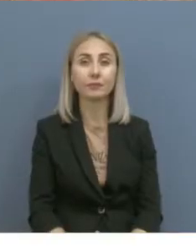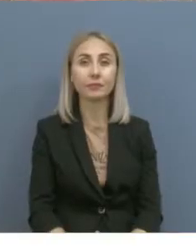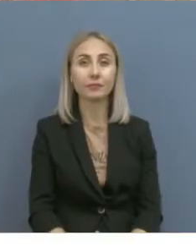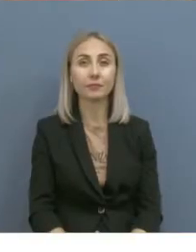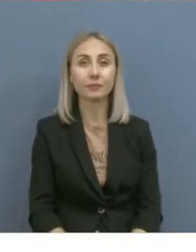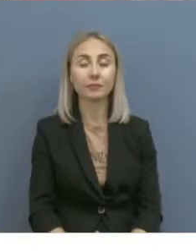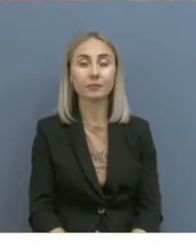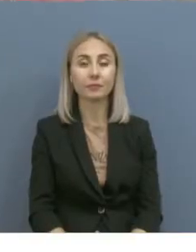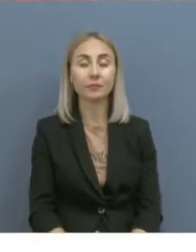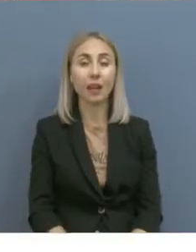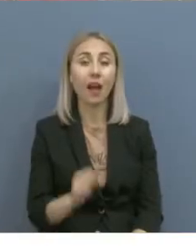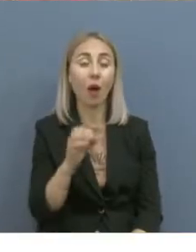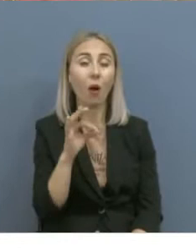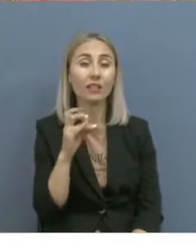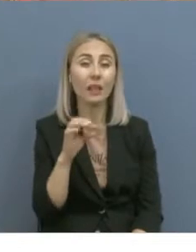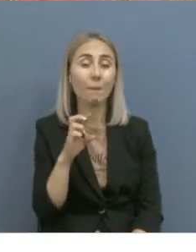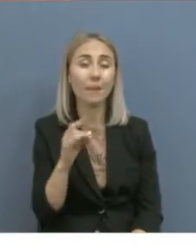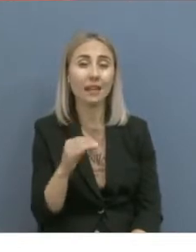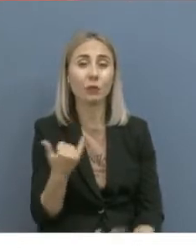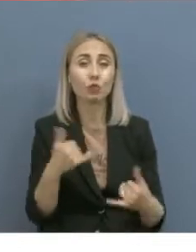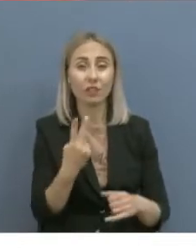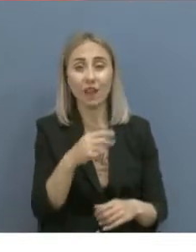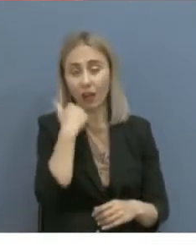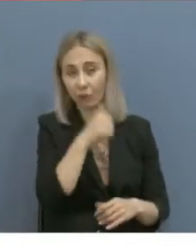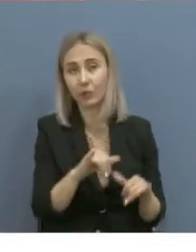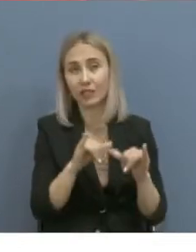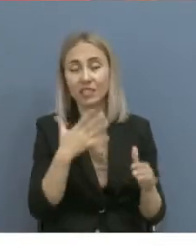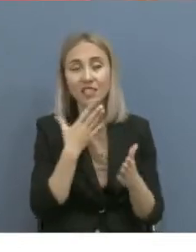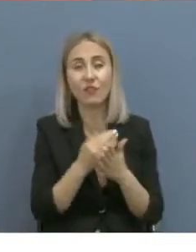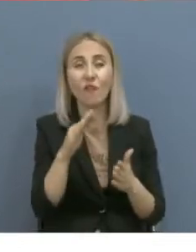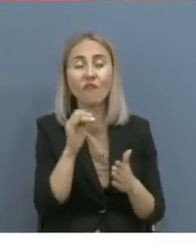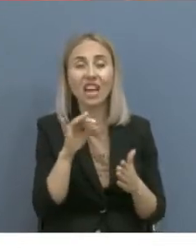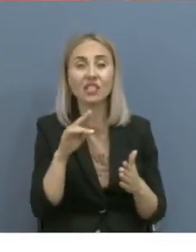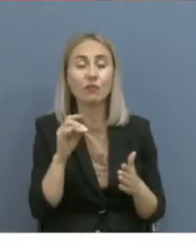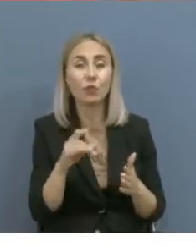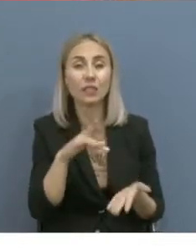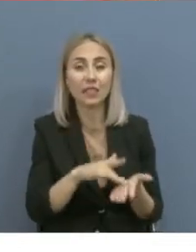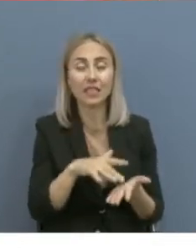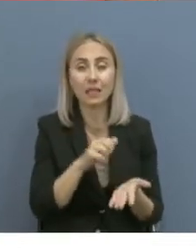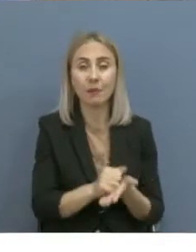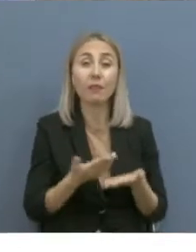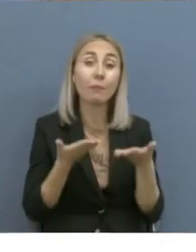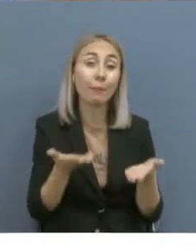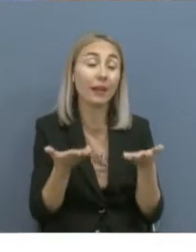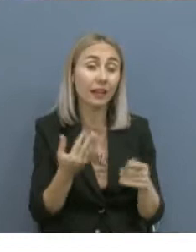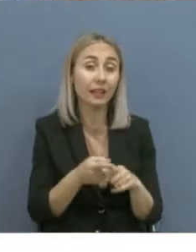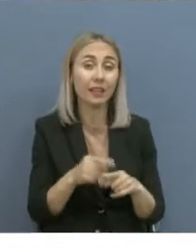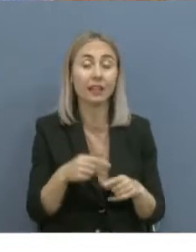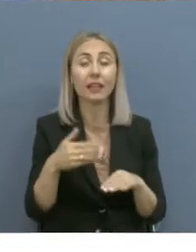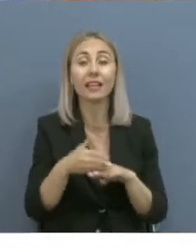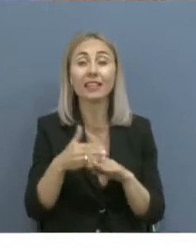Оксана 2 жылдан бері фастфуд ашып, бәліш пісірумен айналысады. Кәсіпкерлікті қаржылай қолдау қорына жүгінген ол 4 миллион теңге көлемінде жылдық